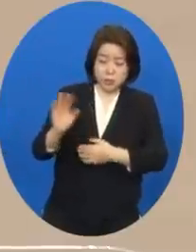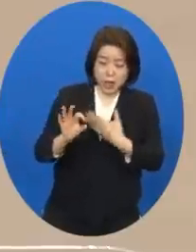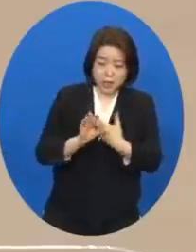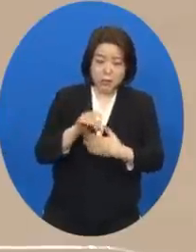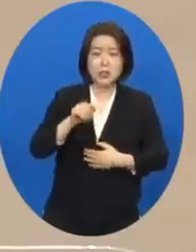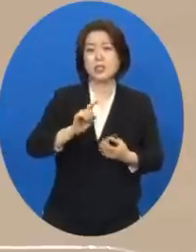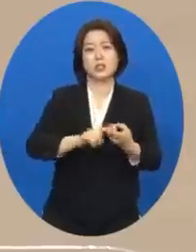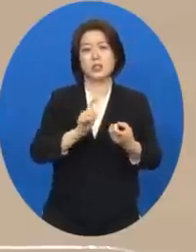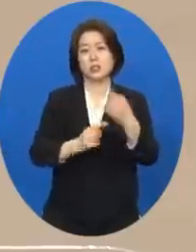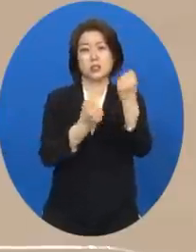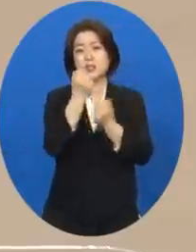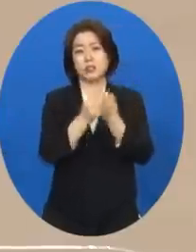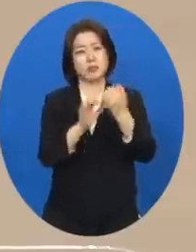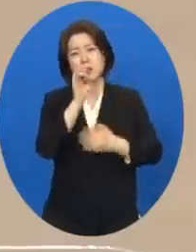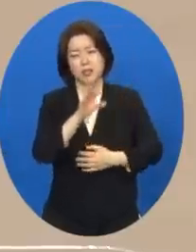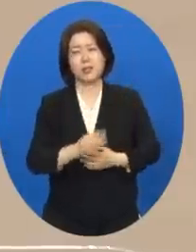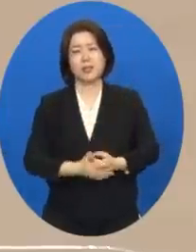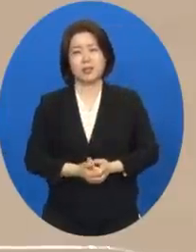되잖아요